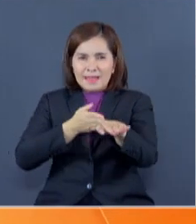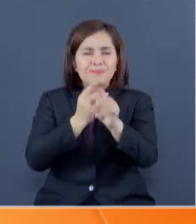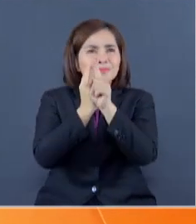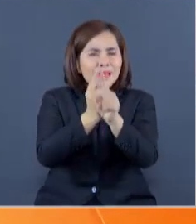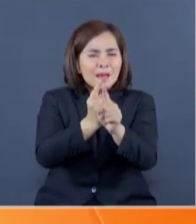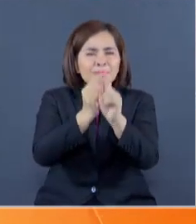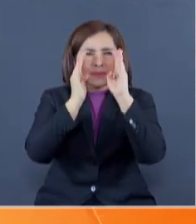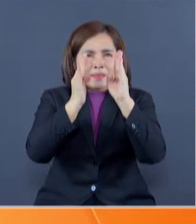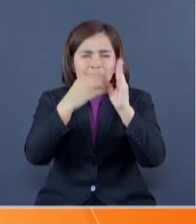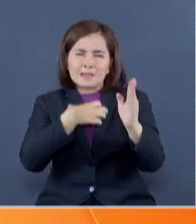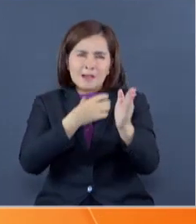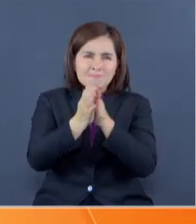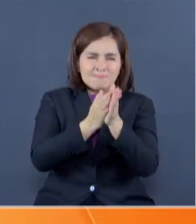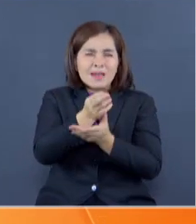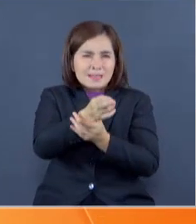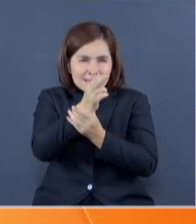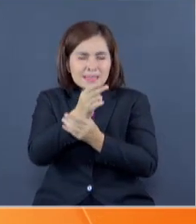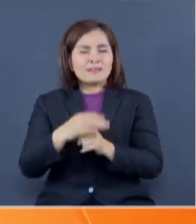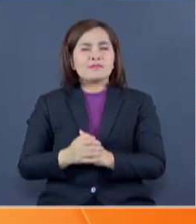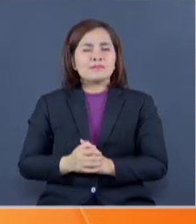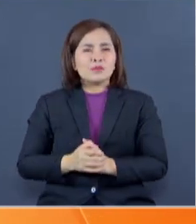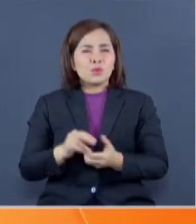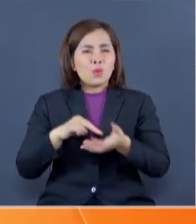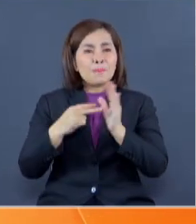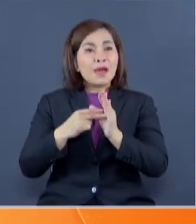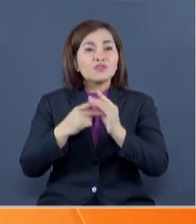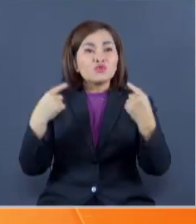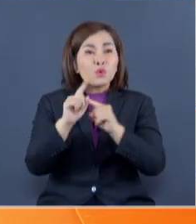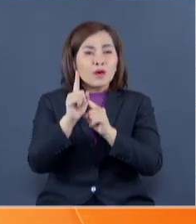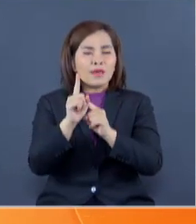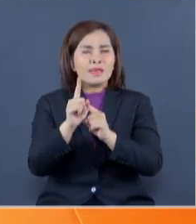แล้วตั้งใจมายิงข้อหานี้มันข้อหาฆ่าคนต